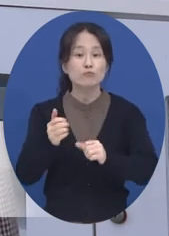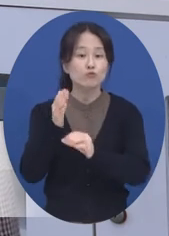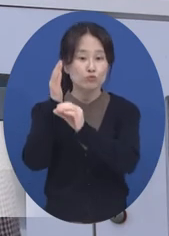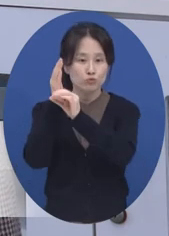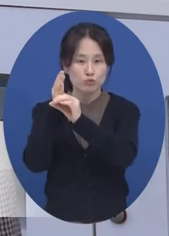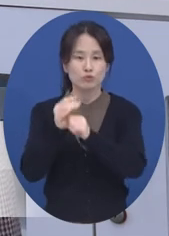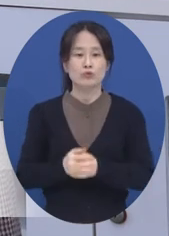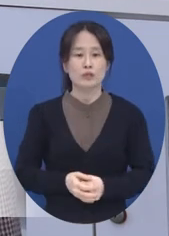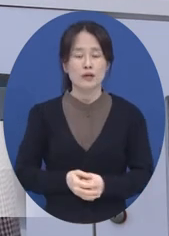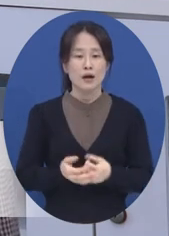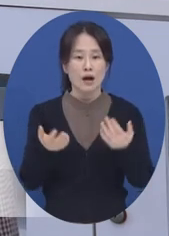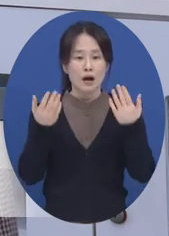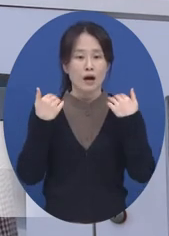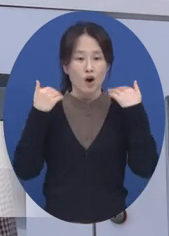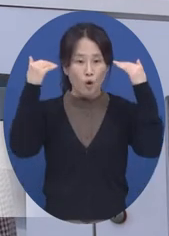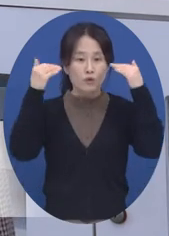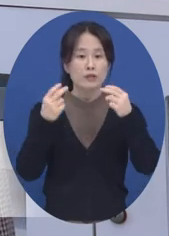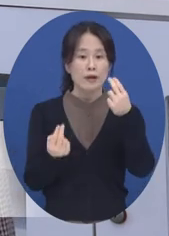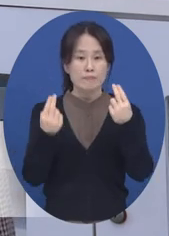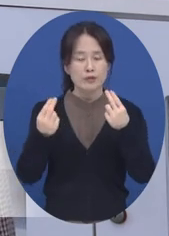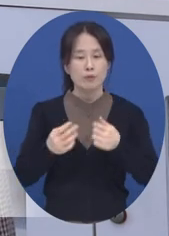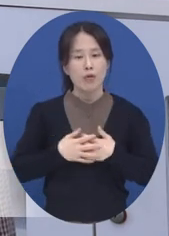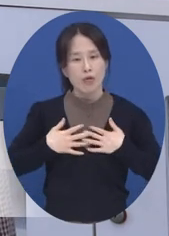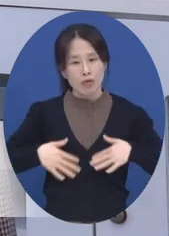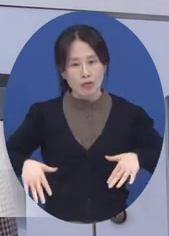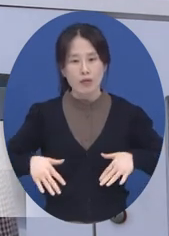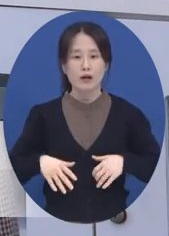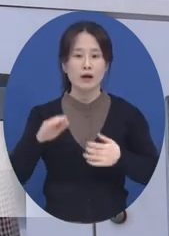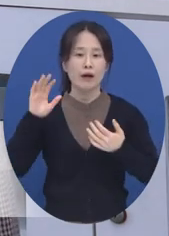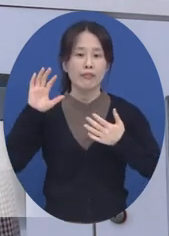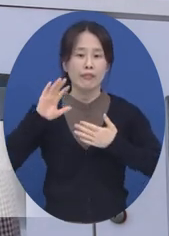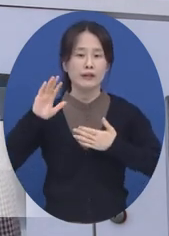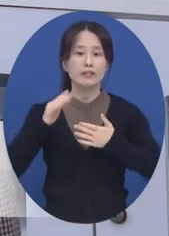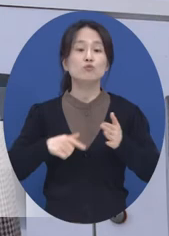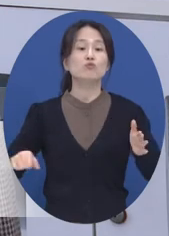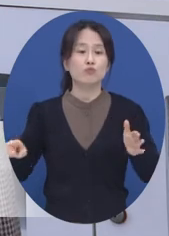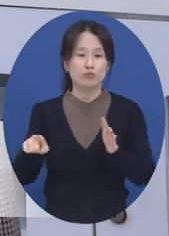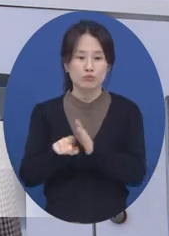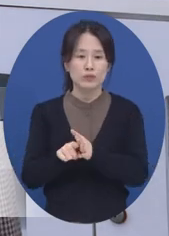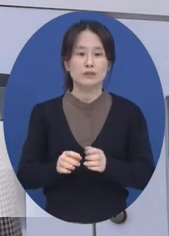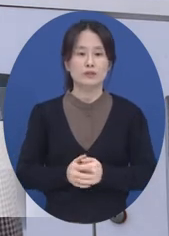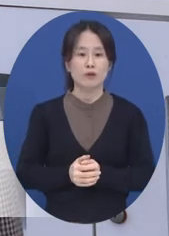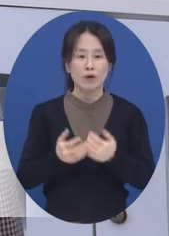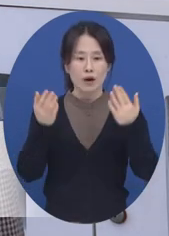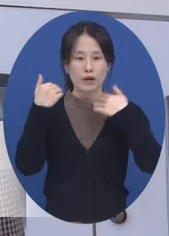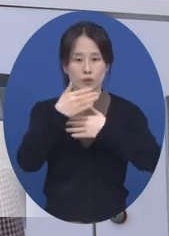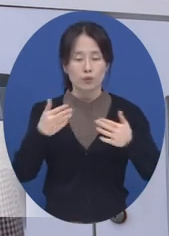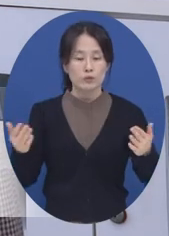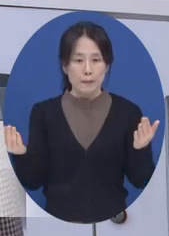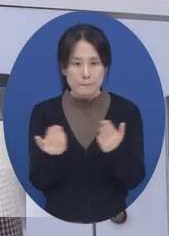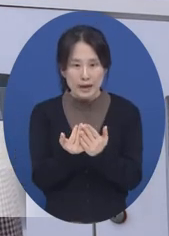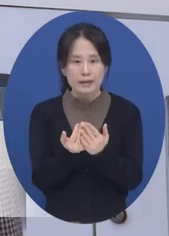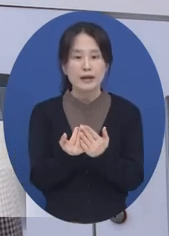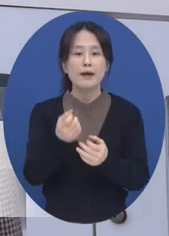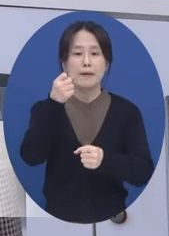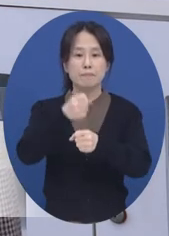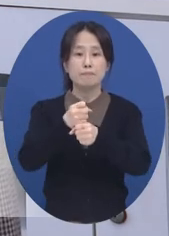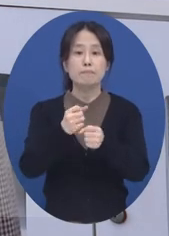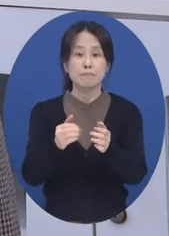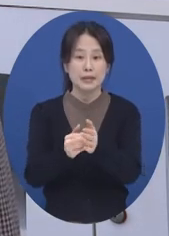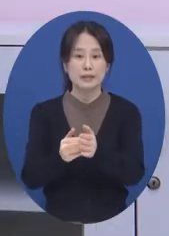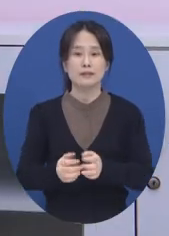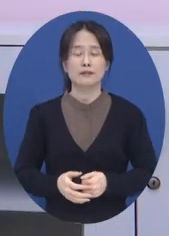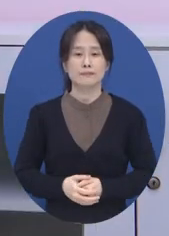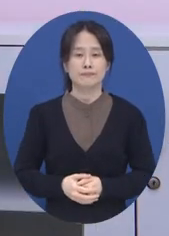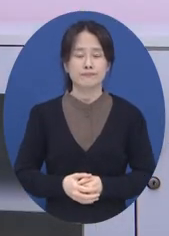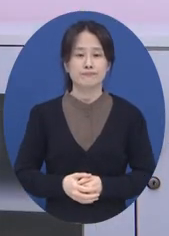되었습니다. 특히 성인에 비해서 면역력이 약한 어린이들을 위하여 학교 교실에 맞도록 설계,